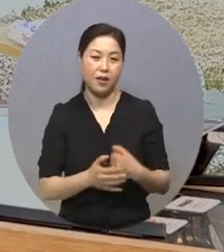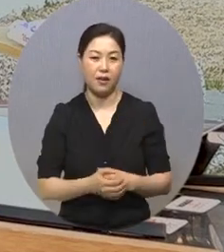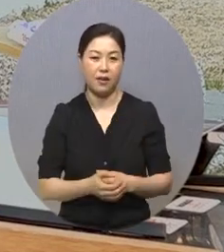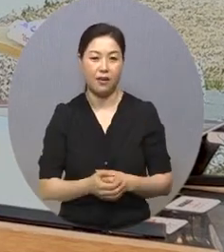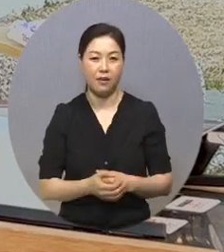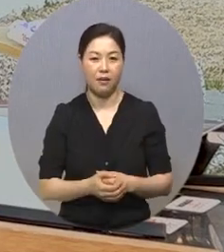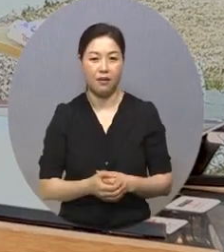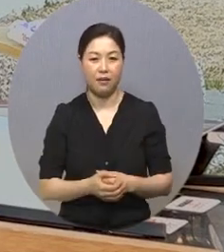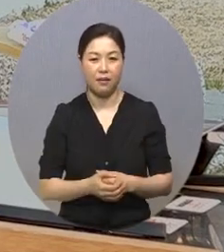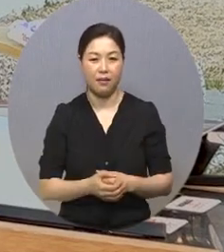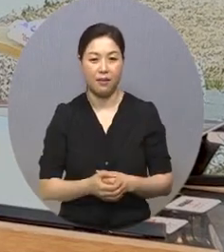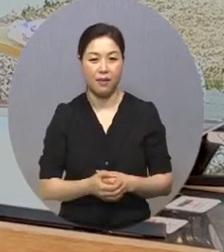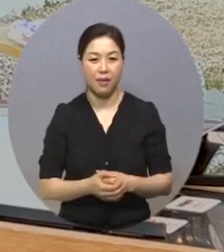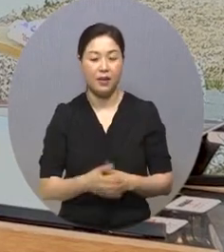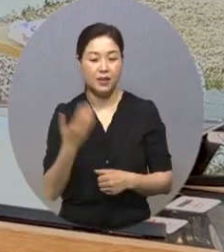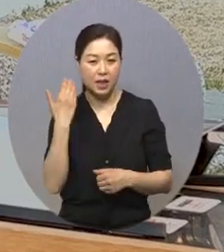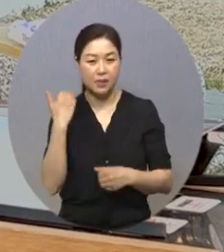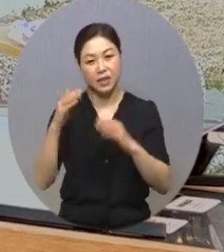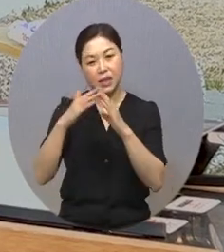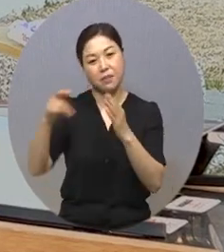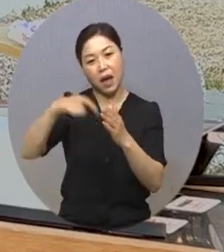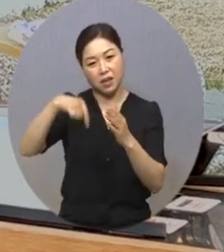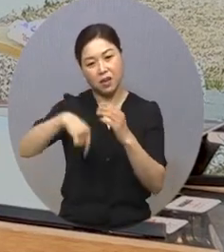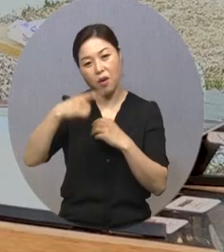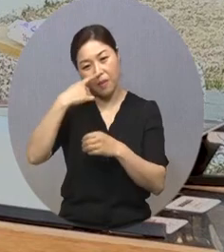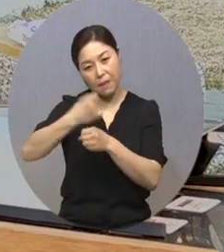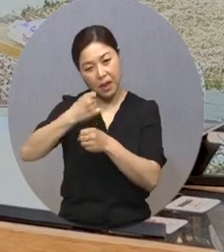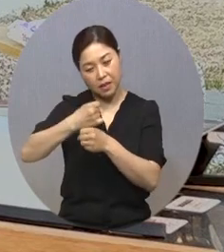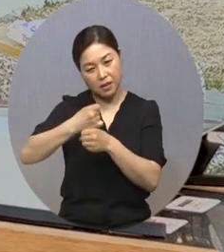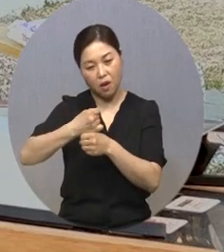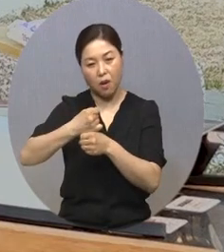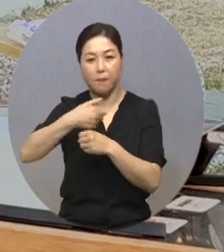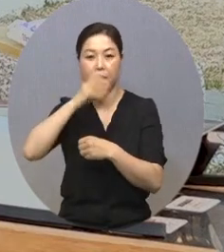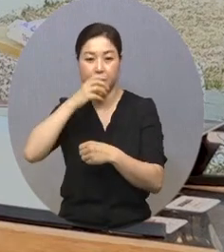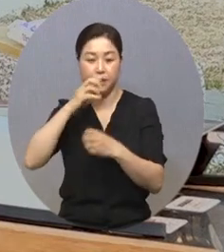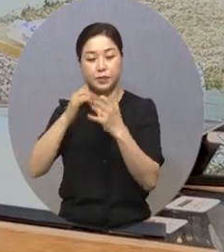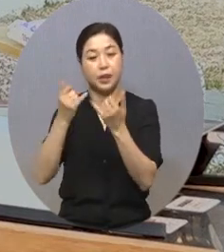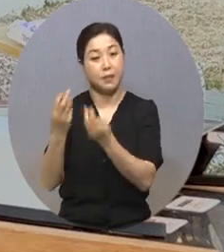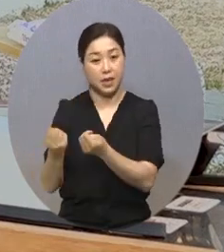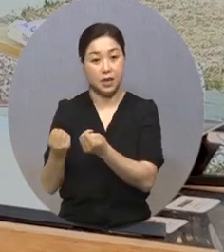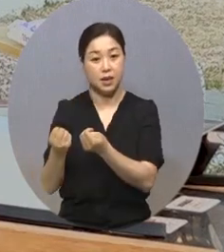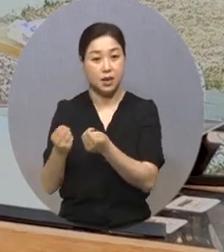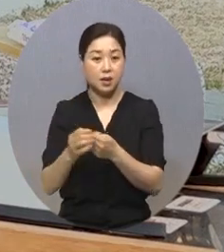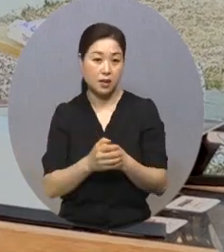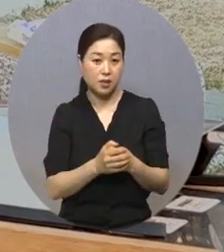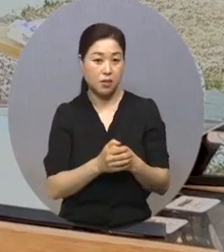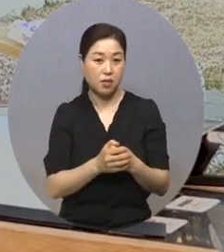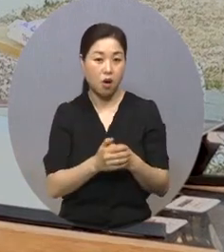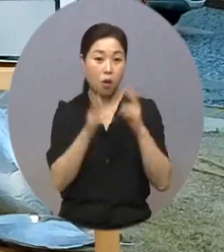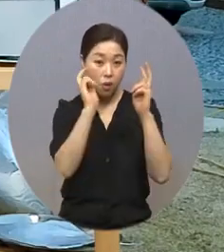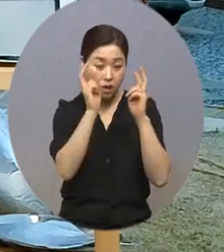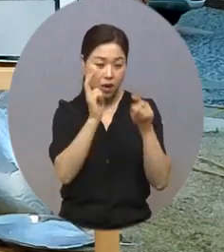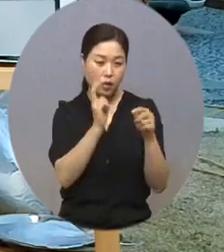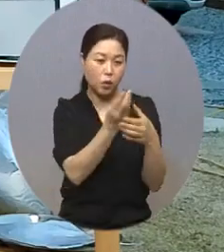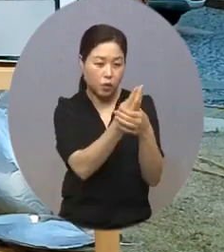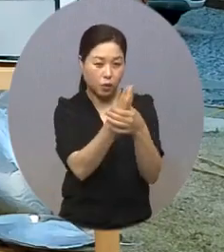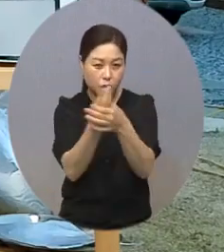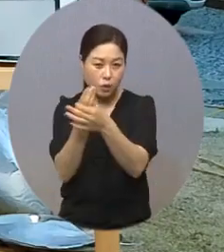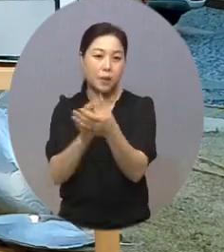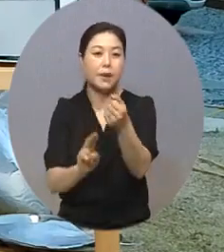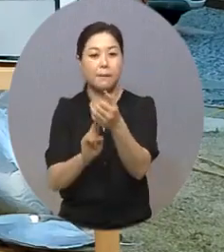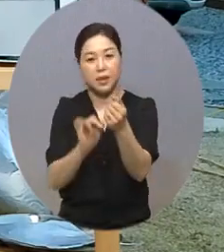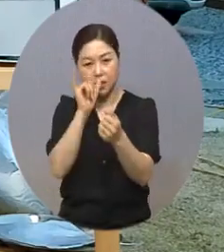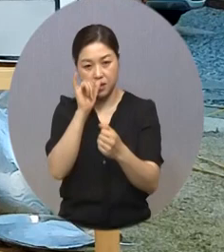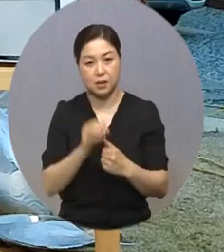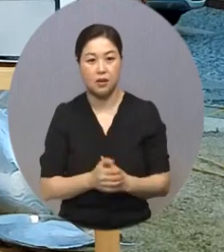즘에는 홈 로스터 분들이 많아지면 3 생도 업체들도 소분해서 산 해라 이게